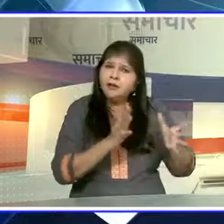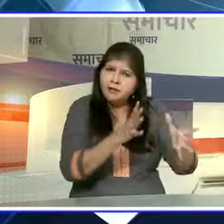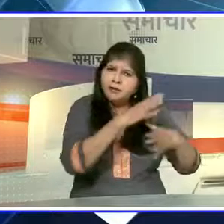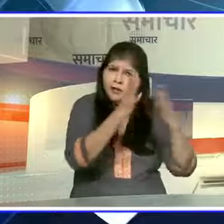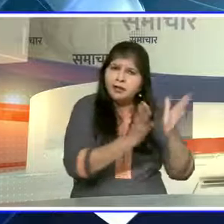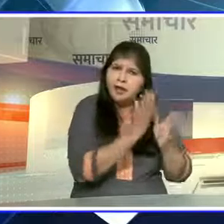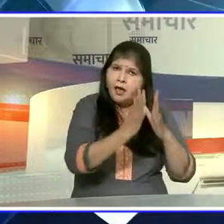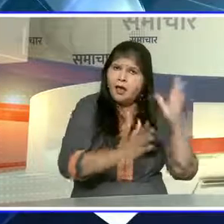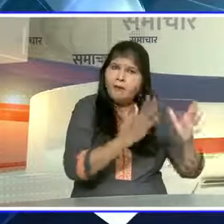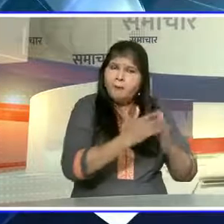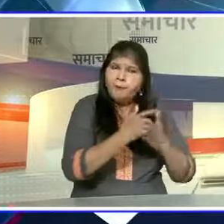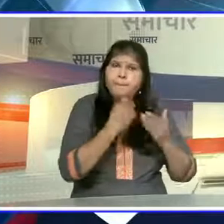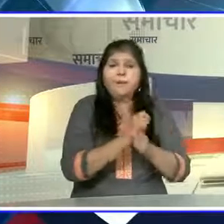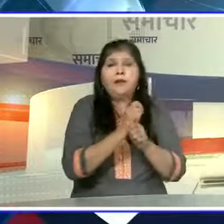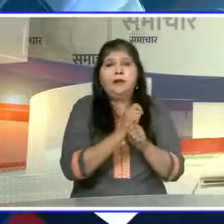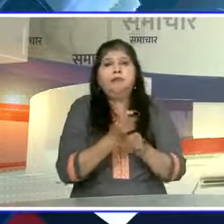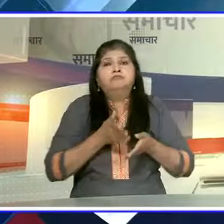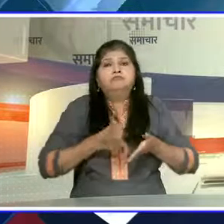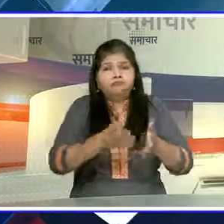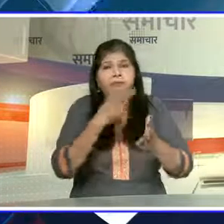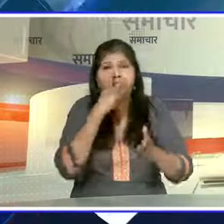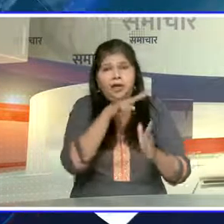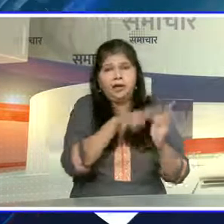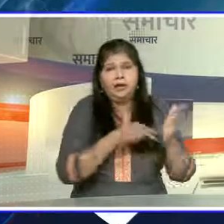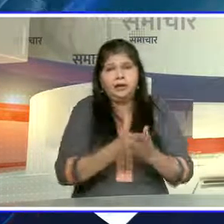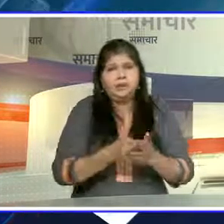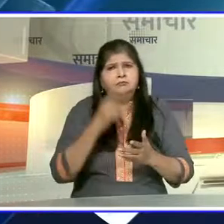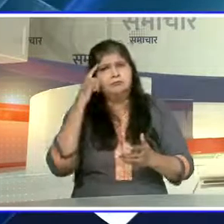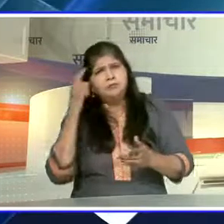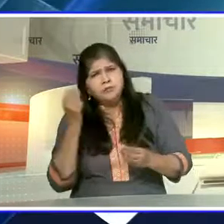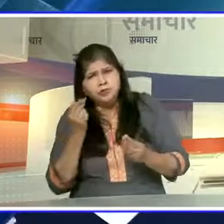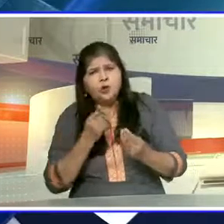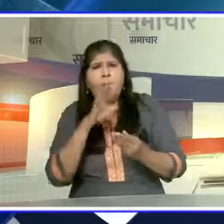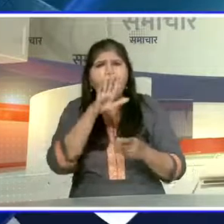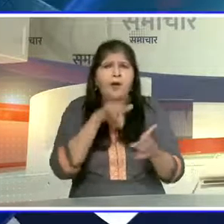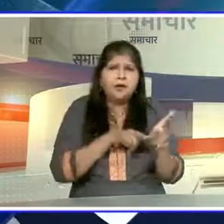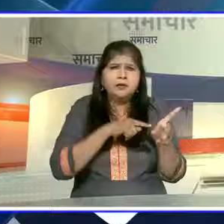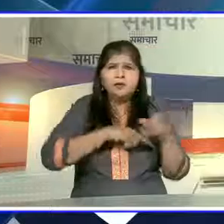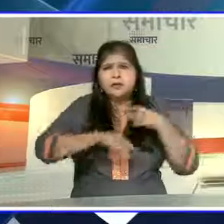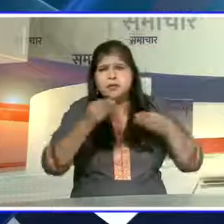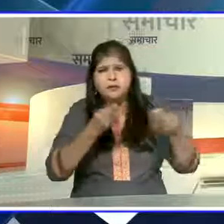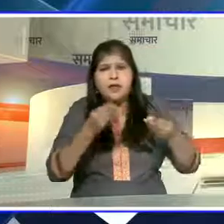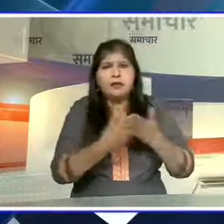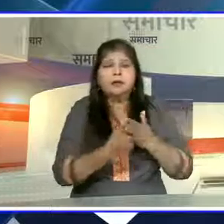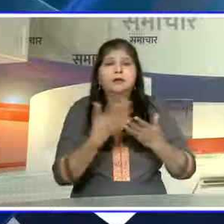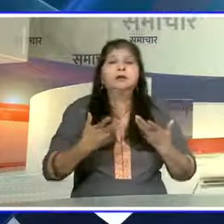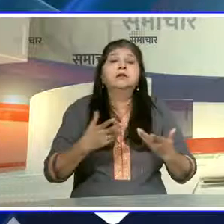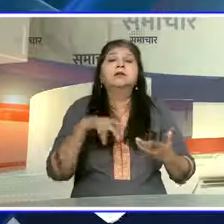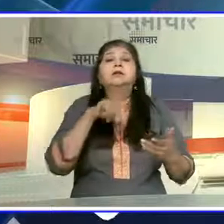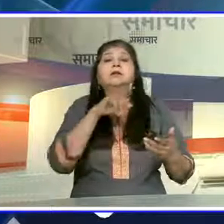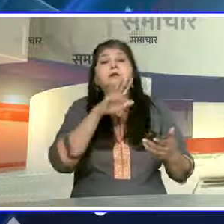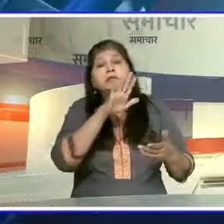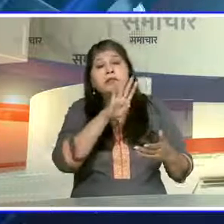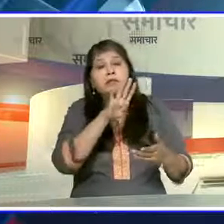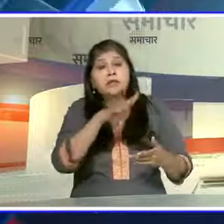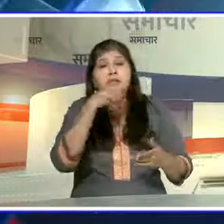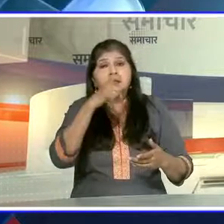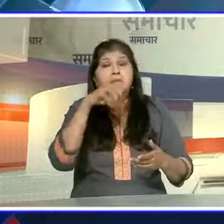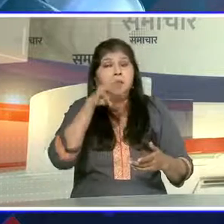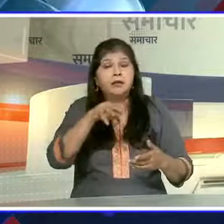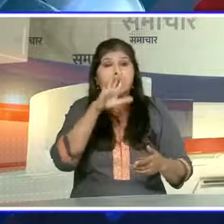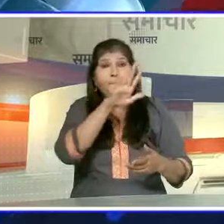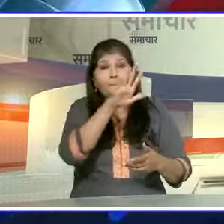होगा अनुमान है कि 5 वर्षों में लगभग 47 हजार 500 करोड़